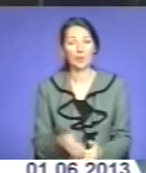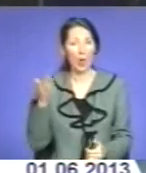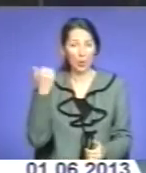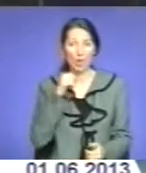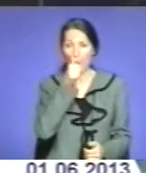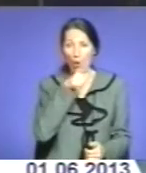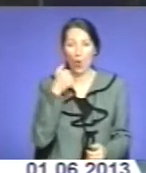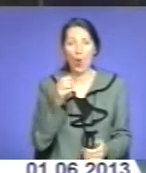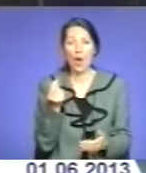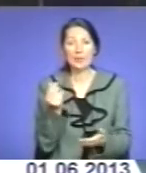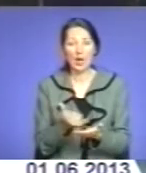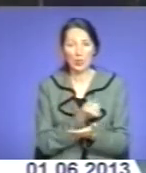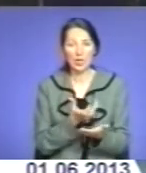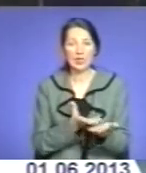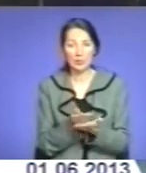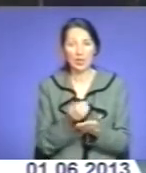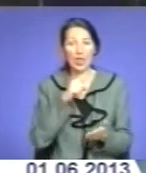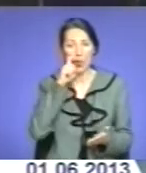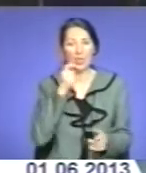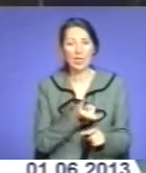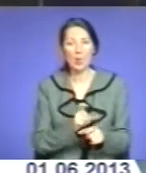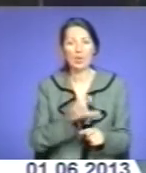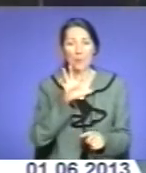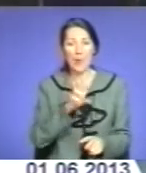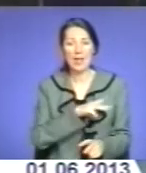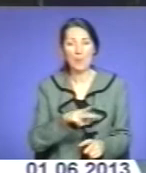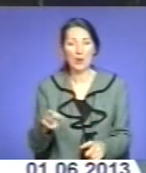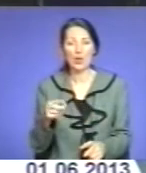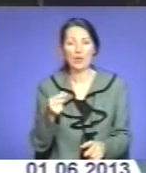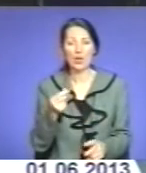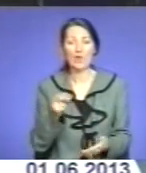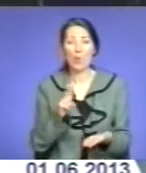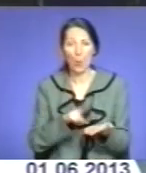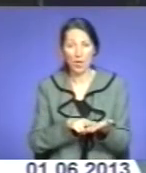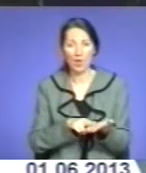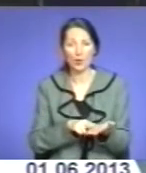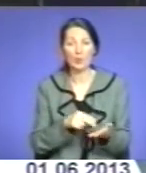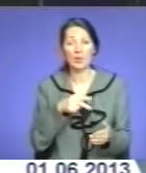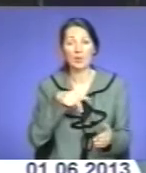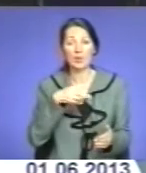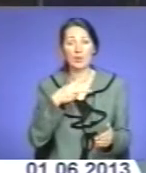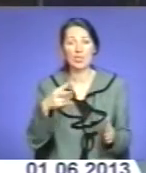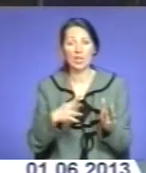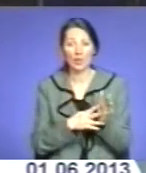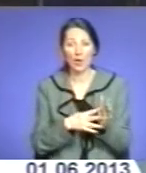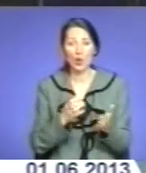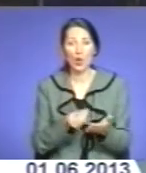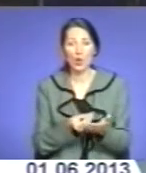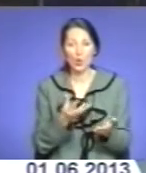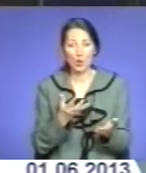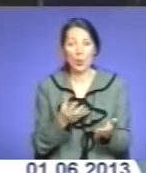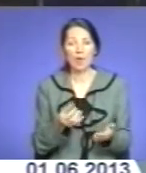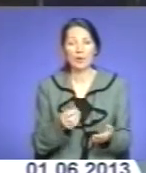Минулого року заробітчани сплатили Україні понад 5 мільйонів гривень податку. З 2009-го ця сума зросла майже